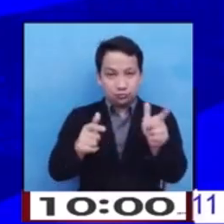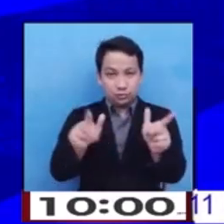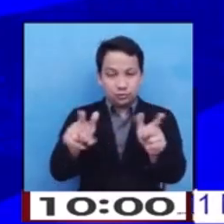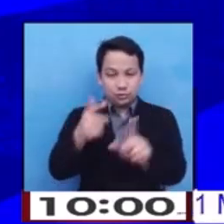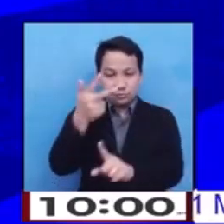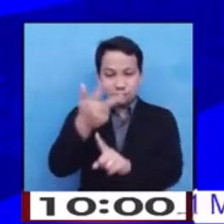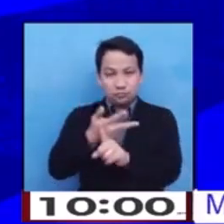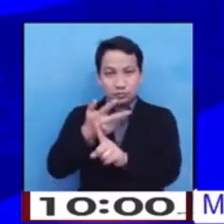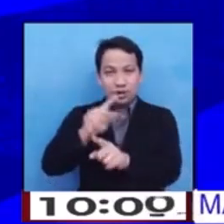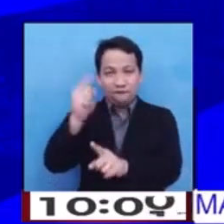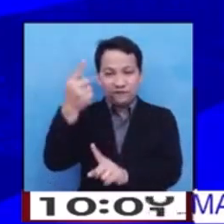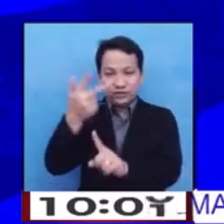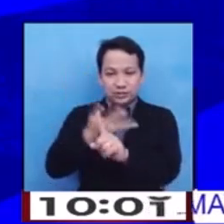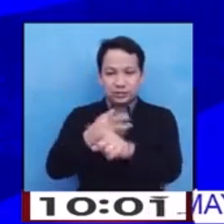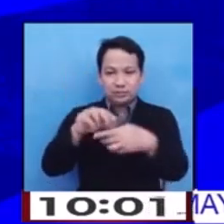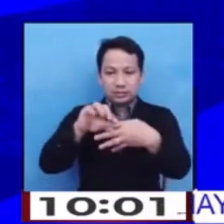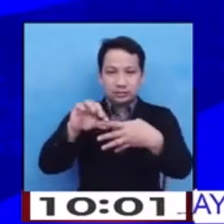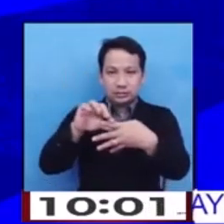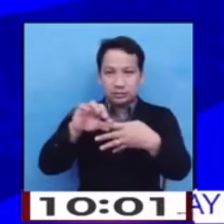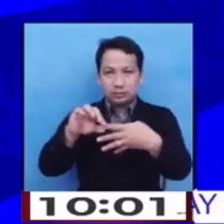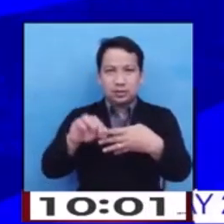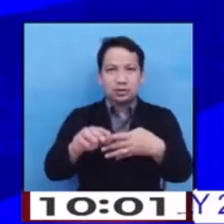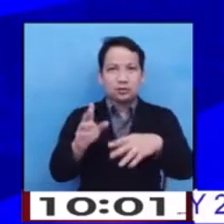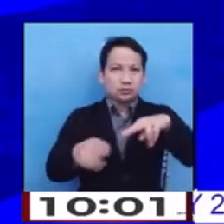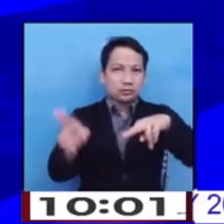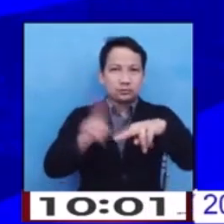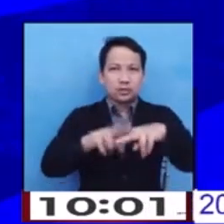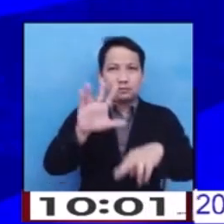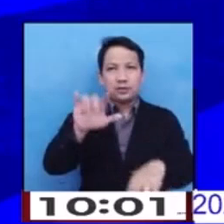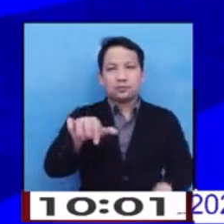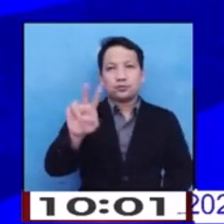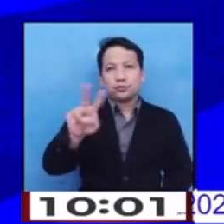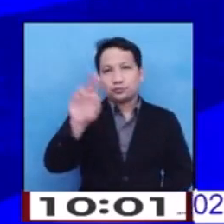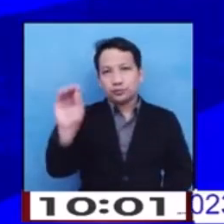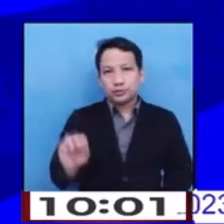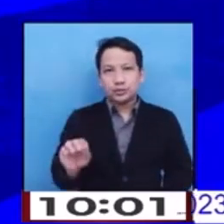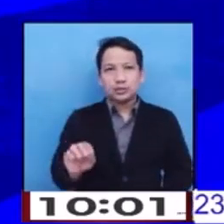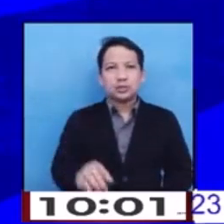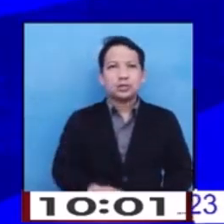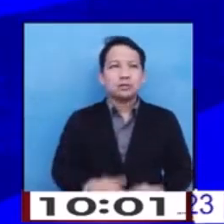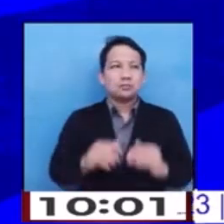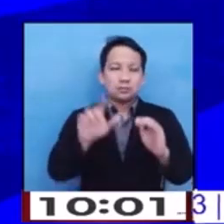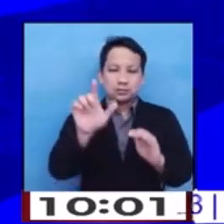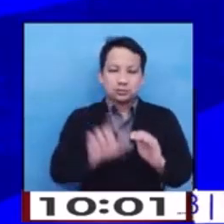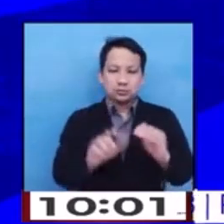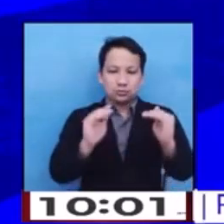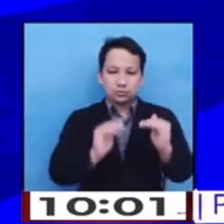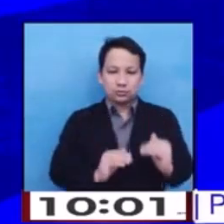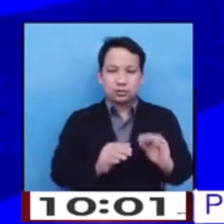ng 5.2%. Ito ay mas mababa kaysa sa naitalang